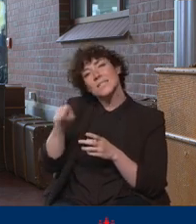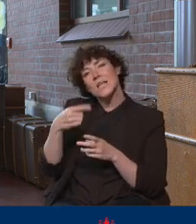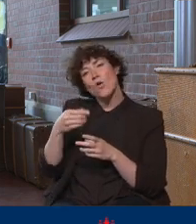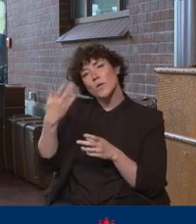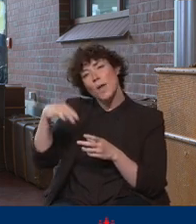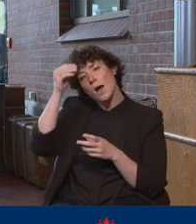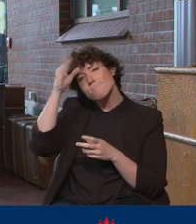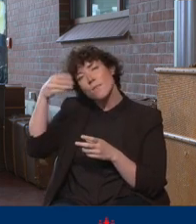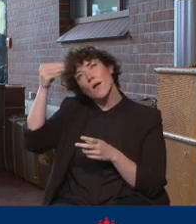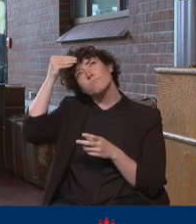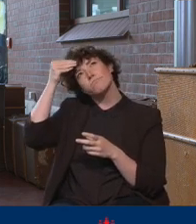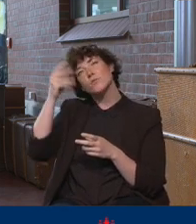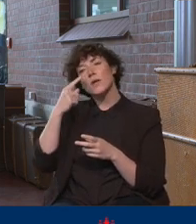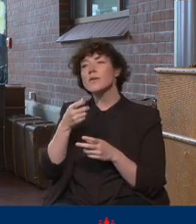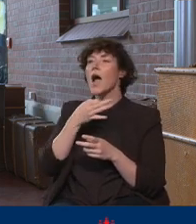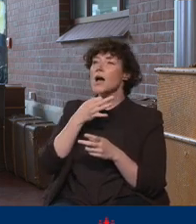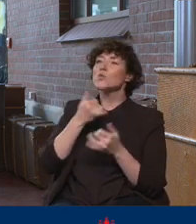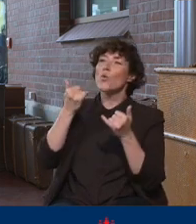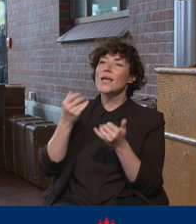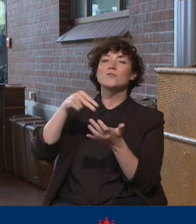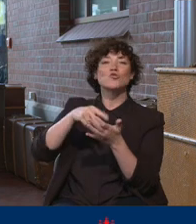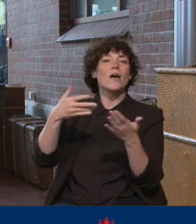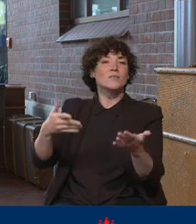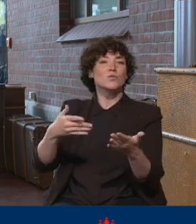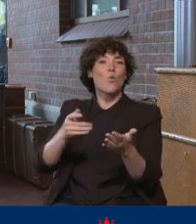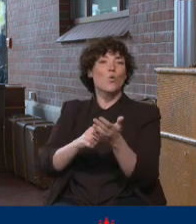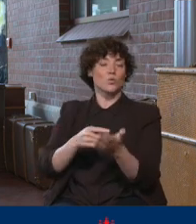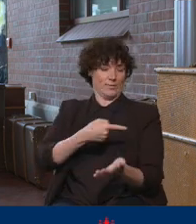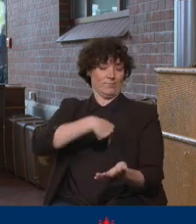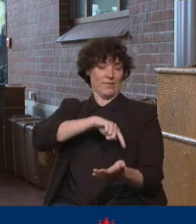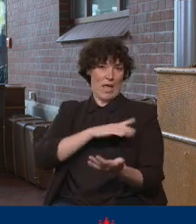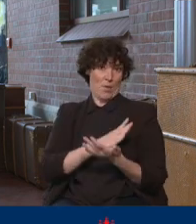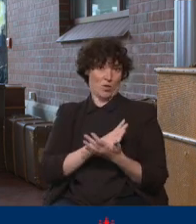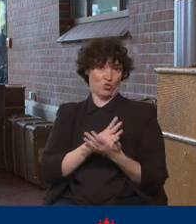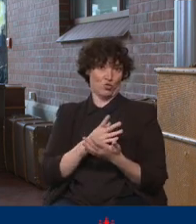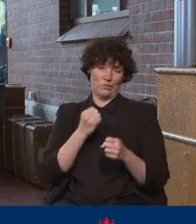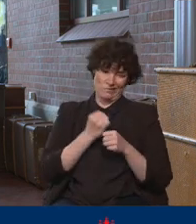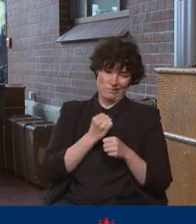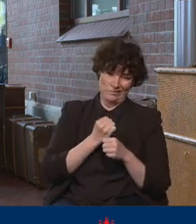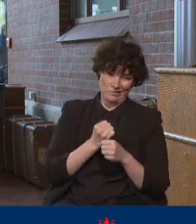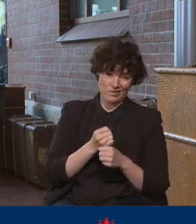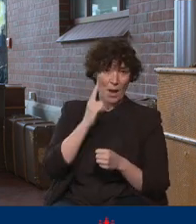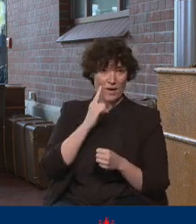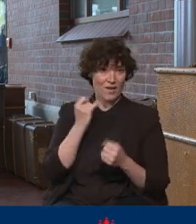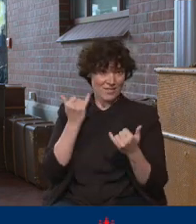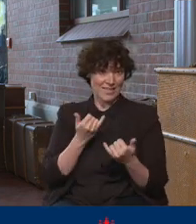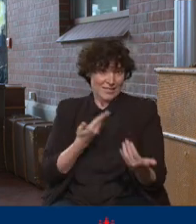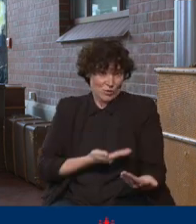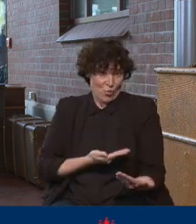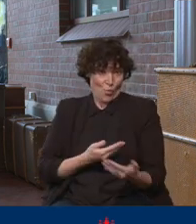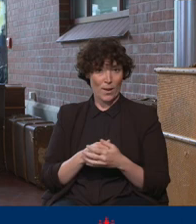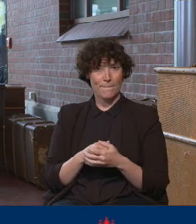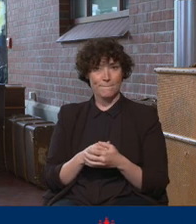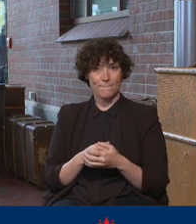machen oder auf den stand bringen denen fiel mittlerweile uns auch teilweise mühevoll erarbeitet haben nehmen sie das